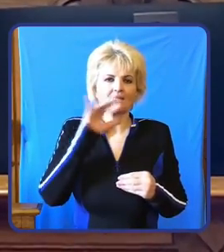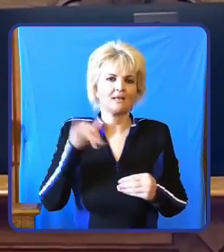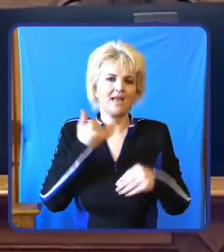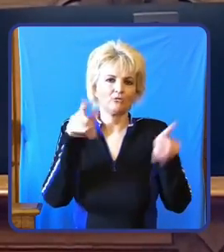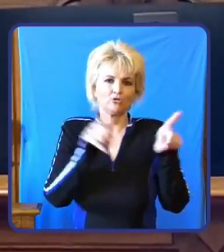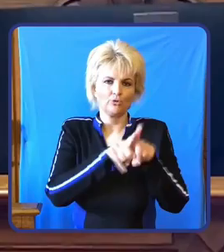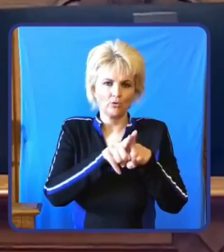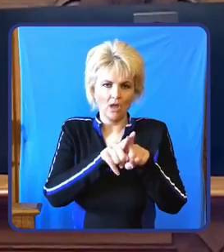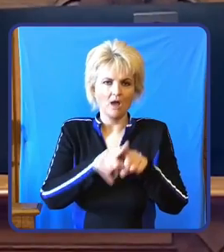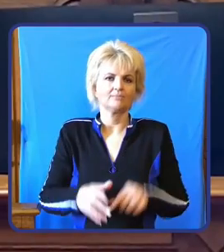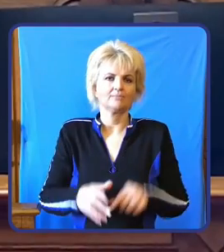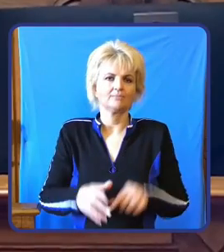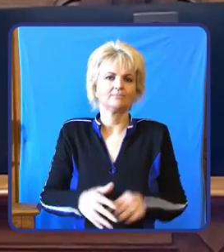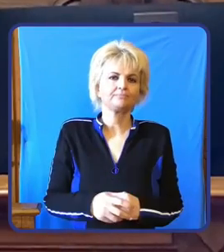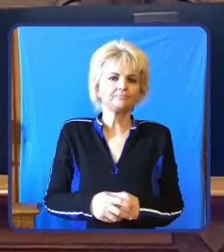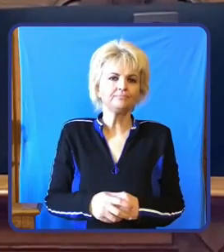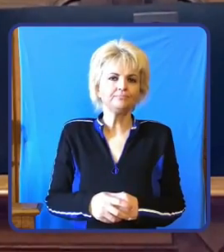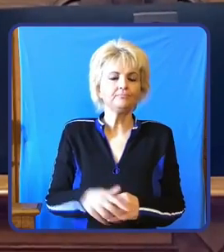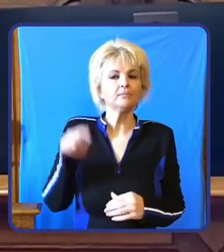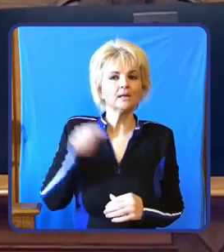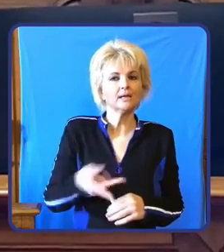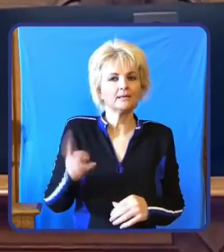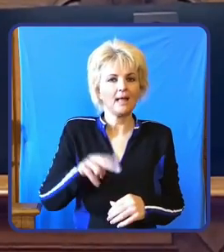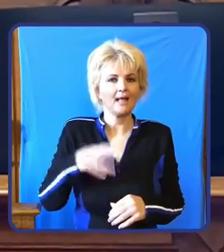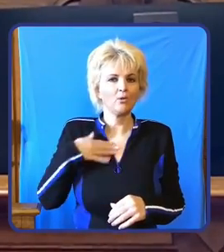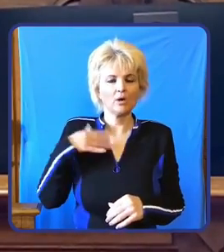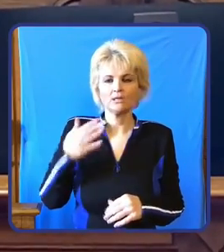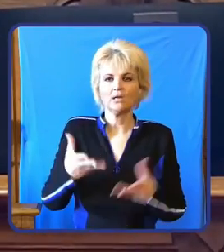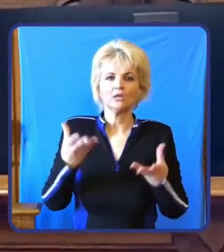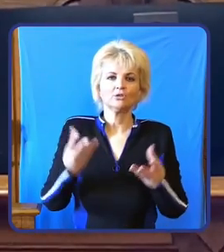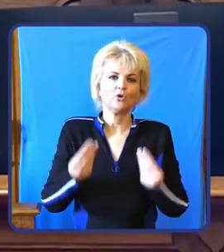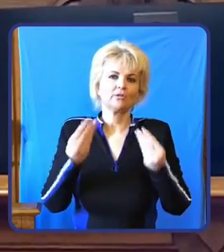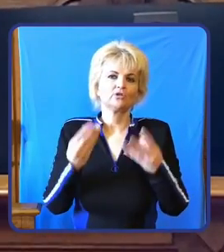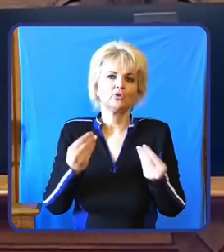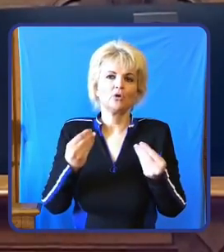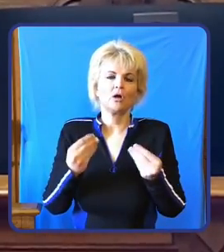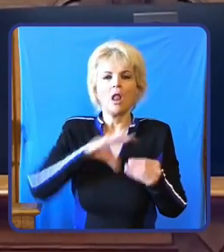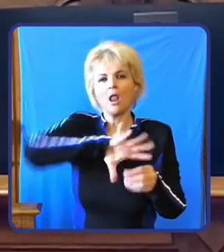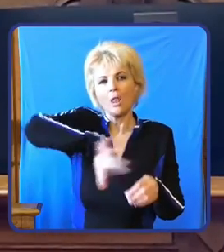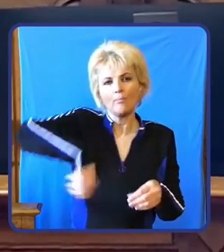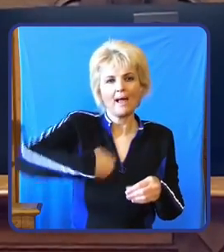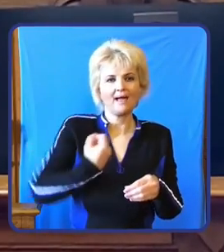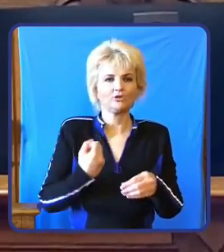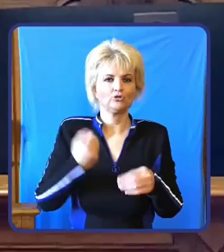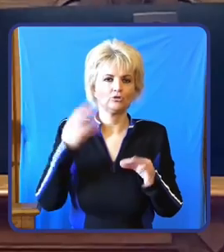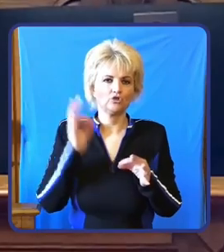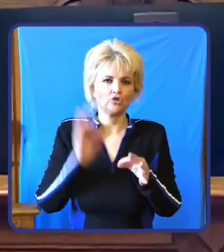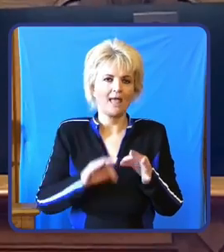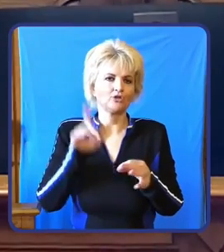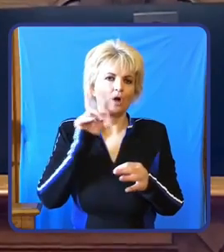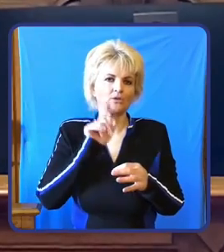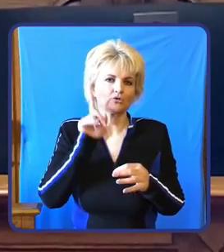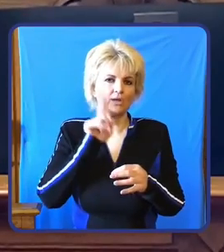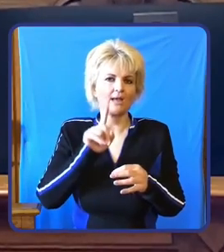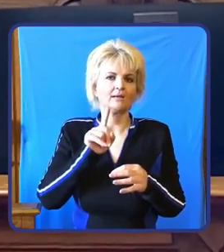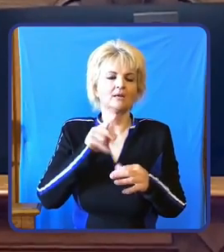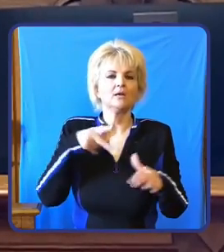rokona. Tehát azért mondom, hogy itt nálunk az az irdatlan mennyiségű lopás, csalás, hazugság,